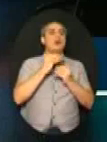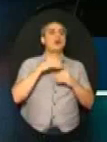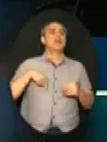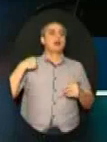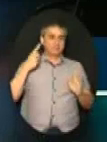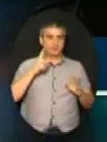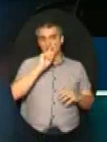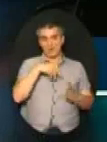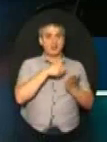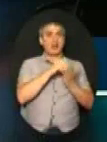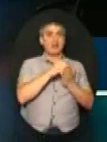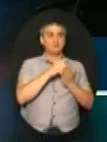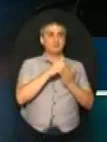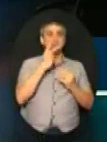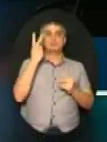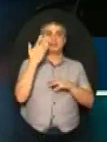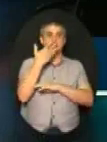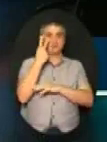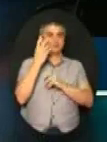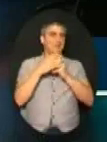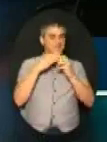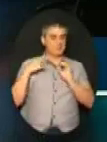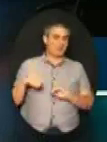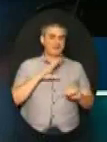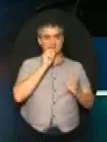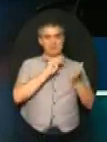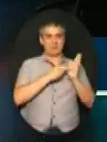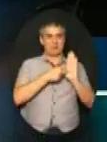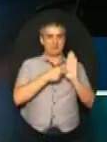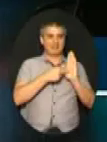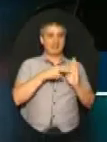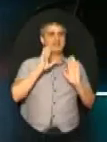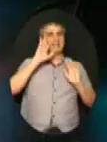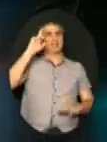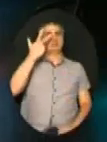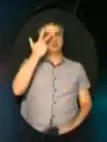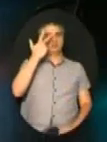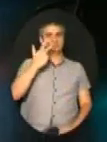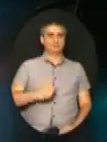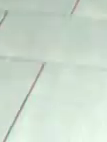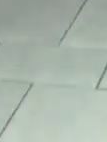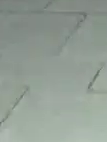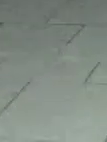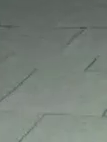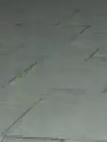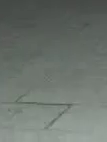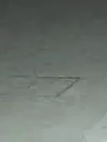זמן, יכולנו להמשיך. שתי מדינות לשני... בוא נעבור לדבר פוליטיקה, רויטל, קריאה שלישית, בבקשה. לעשות מה שאנחנו רוצים, הייתה